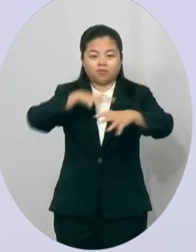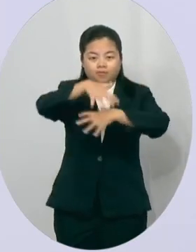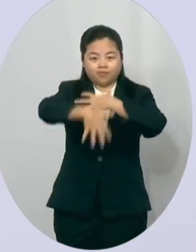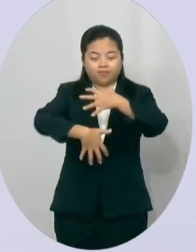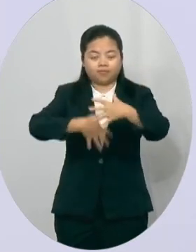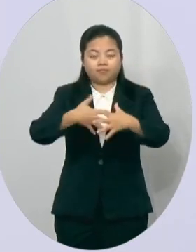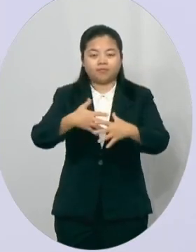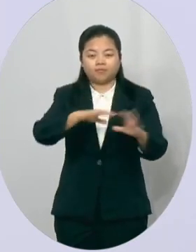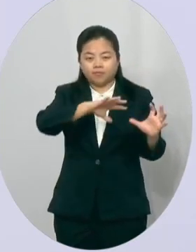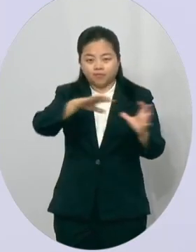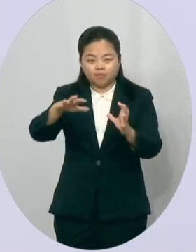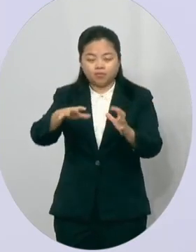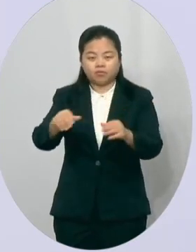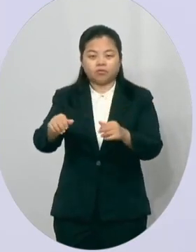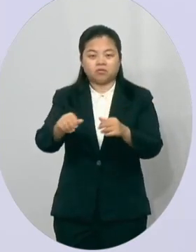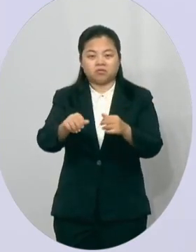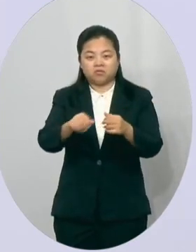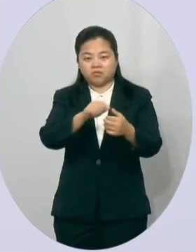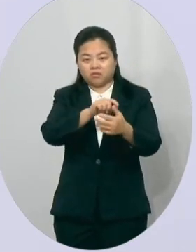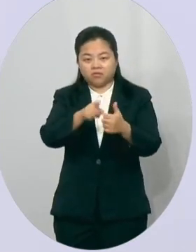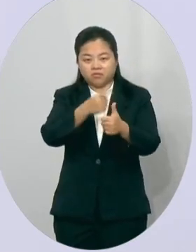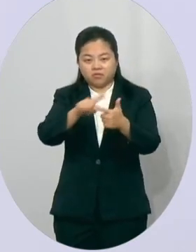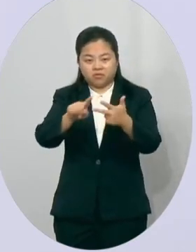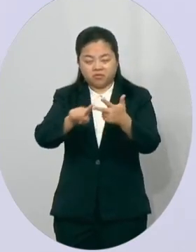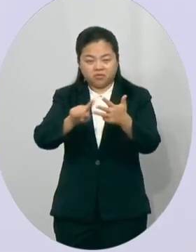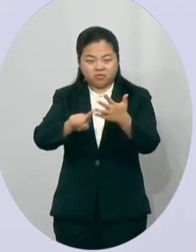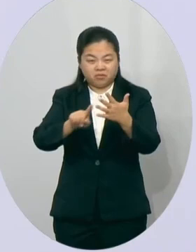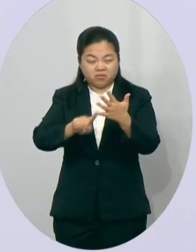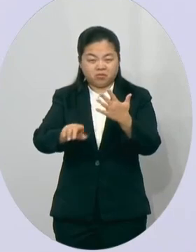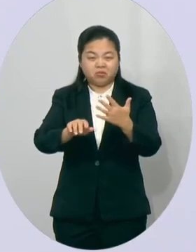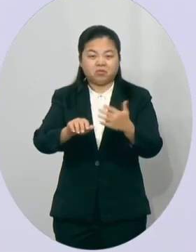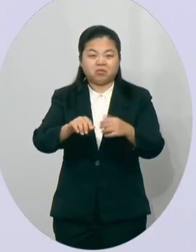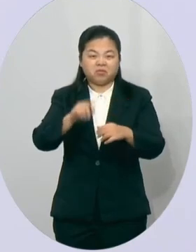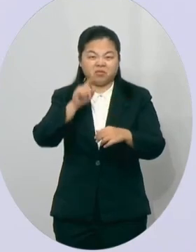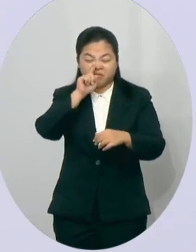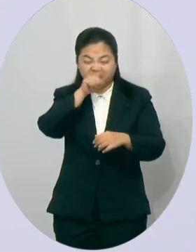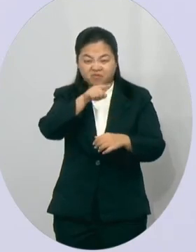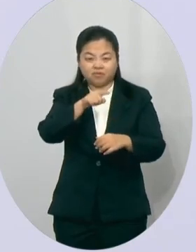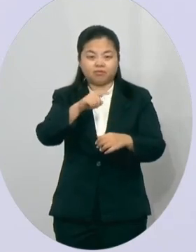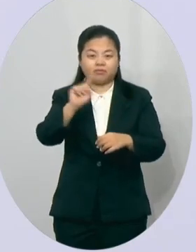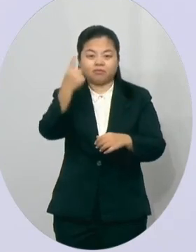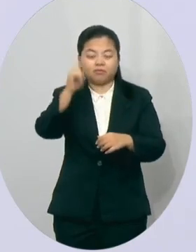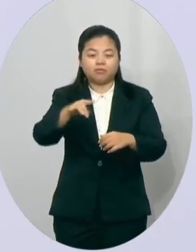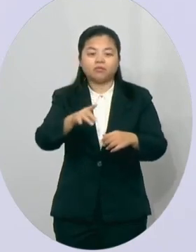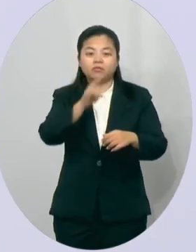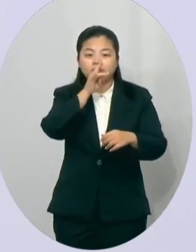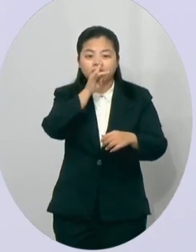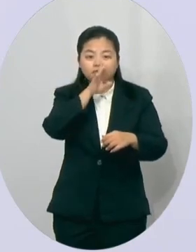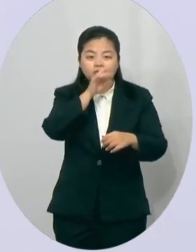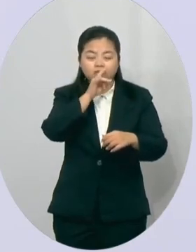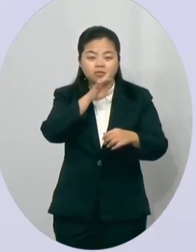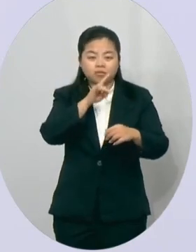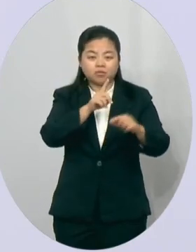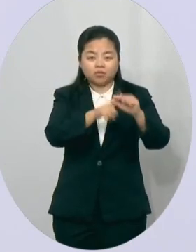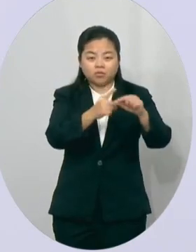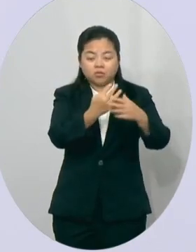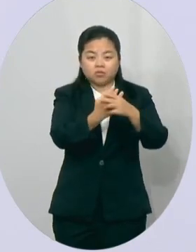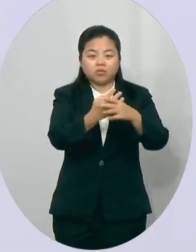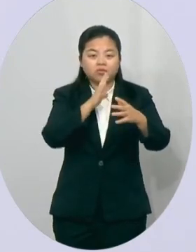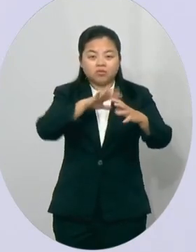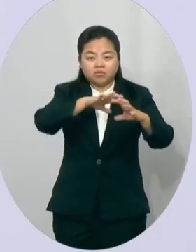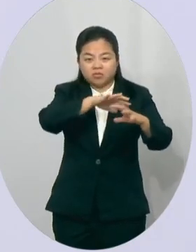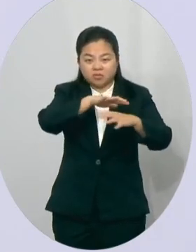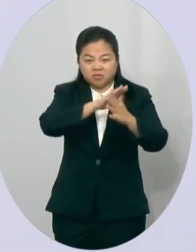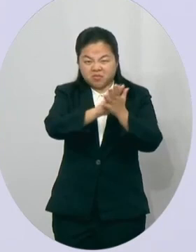界五大最脏的污染源，台中的中火排名全世界